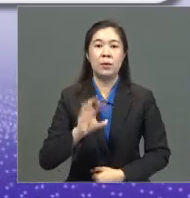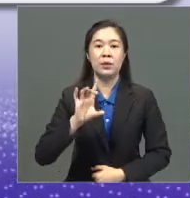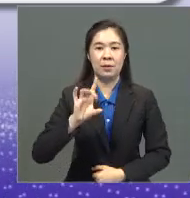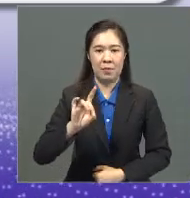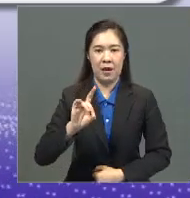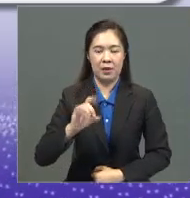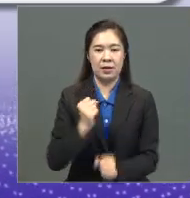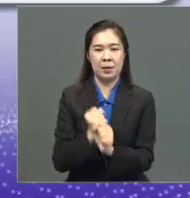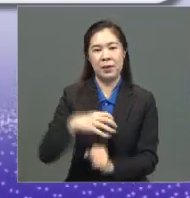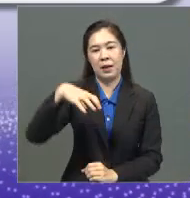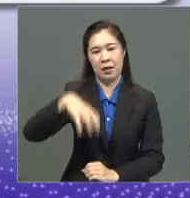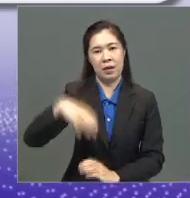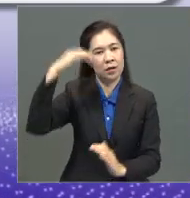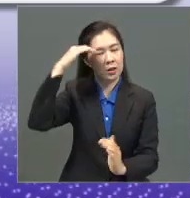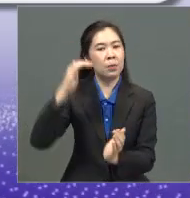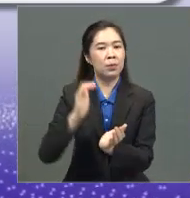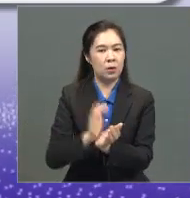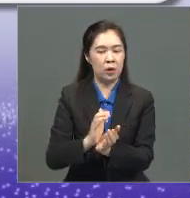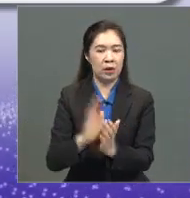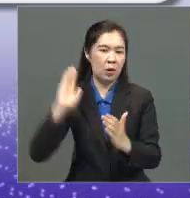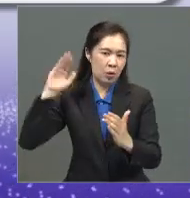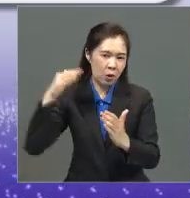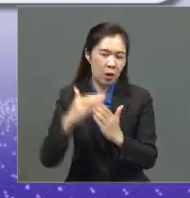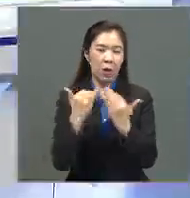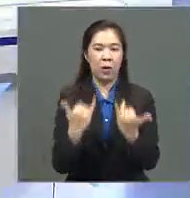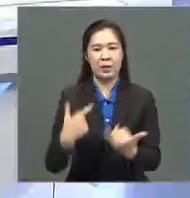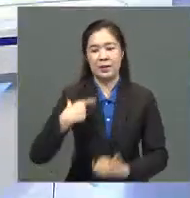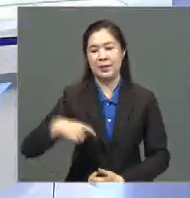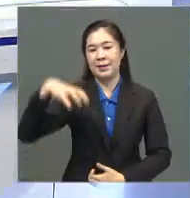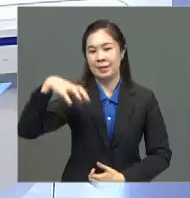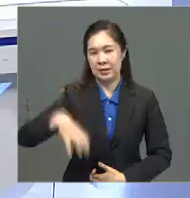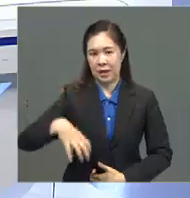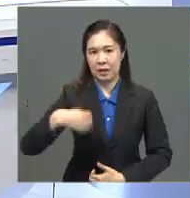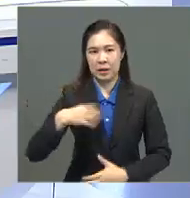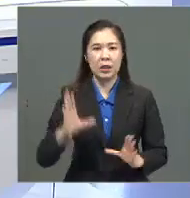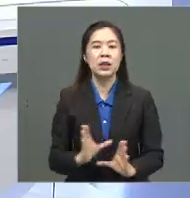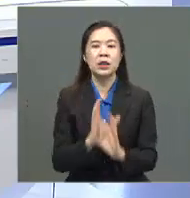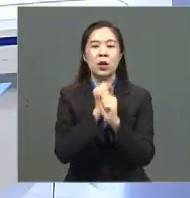ที่สำนักงานตำรวจแห่งชาติครับจนมาถึงวันนี้ศาลชั้นต้นก็พิพากษาประหารชีวิตกับ